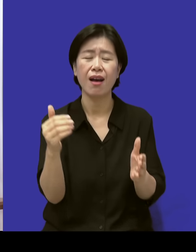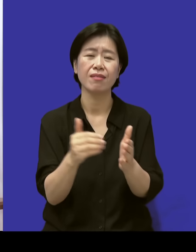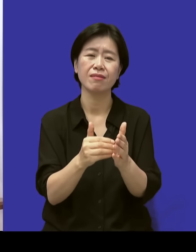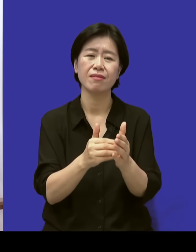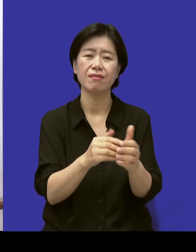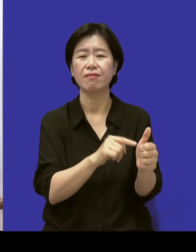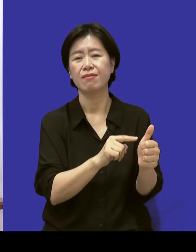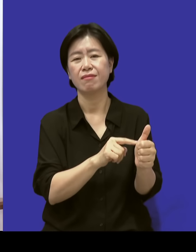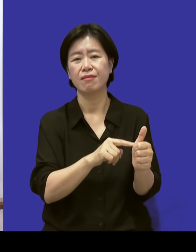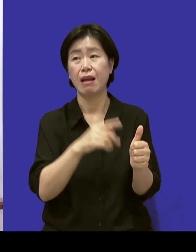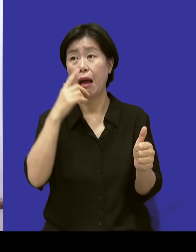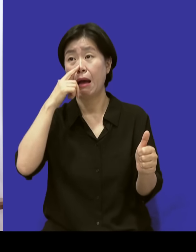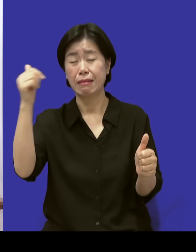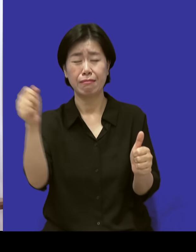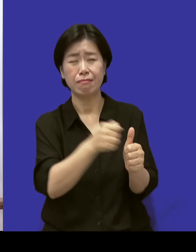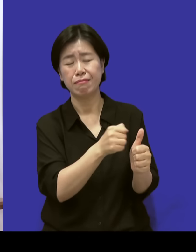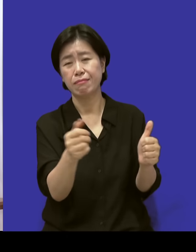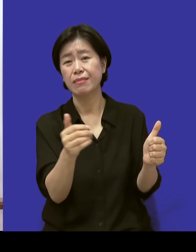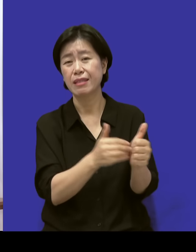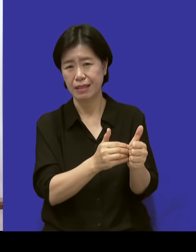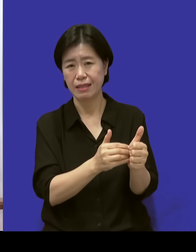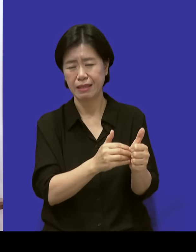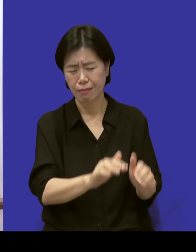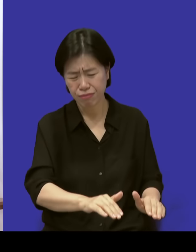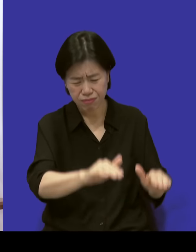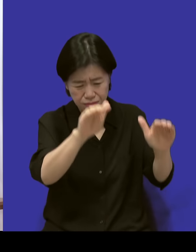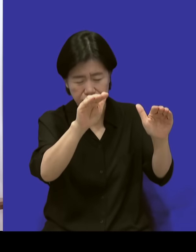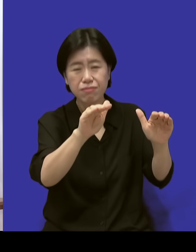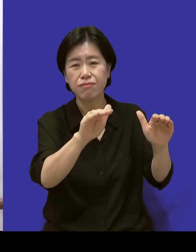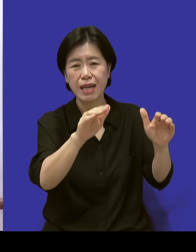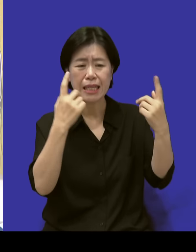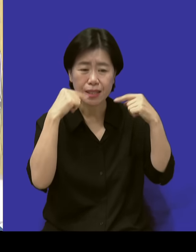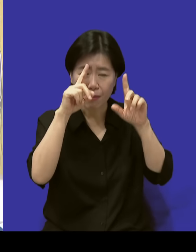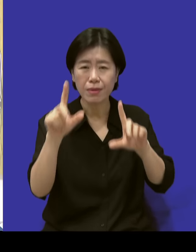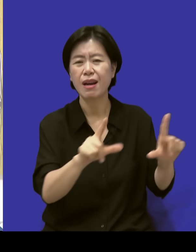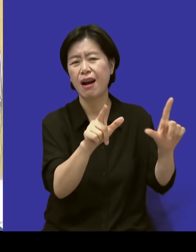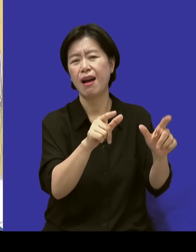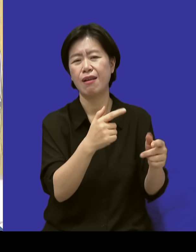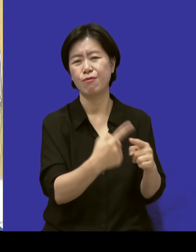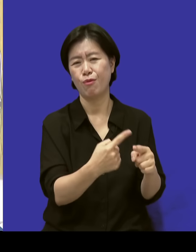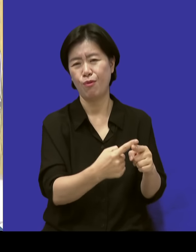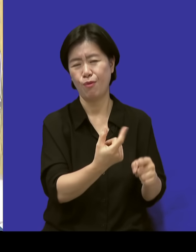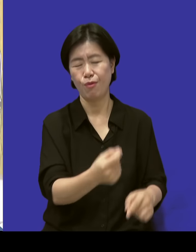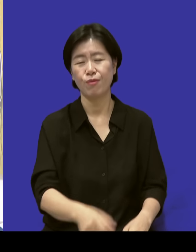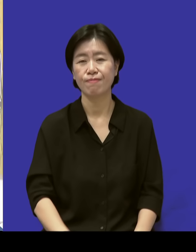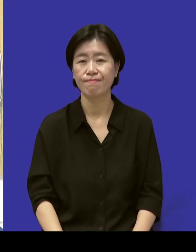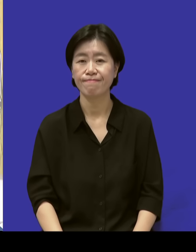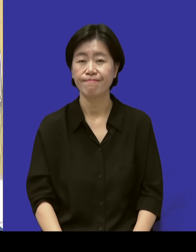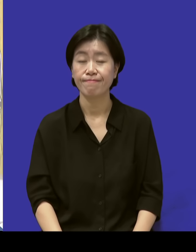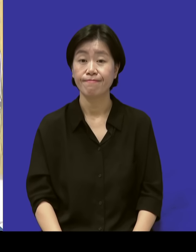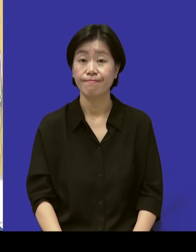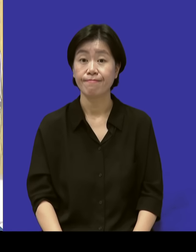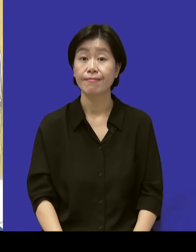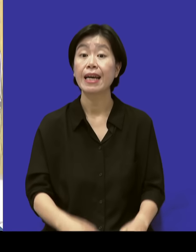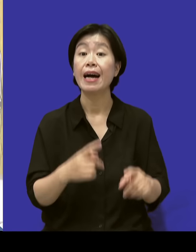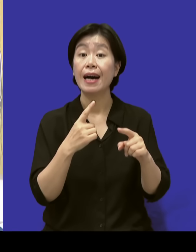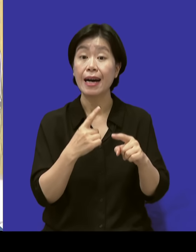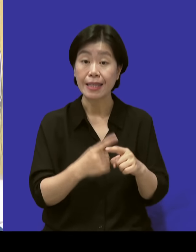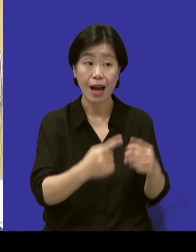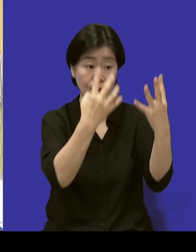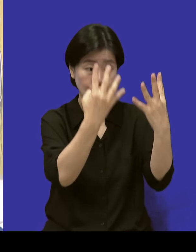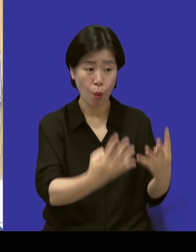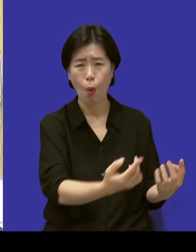큰 거예요. 그렇게 그냥 태어날 때부터 지옥이었어요. 이 땅의 생이 다 지옥이야. 그러다가 교도소